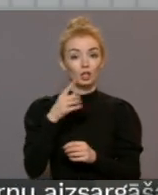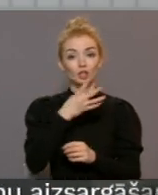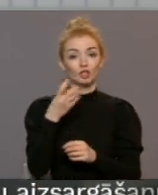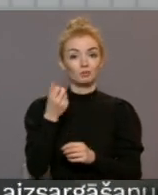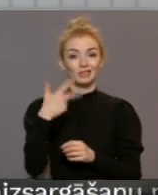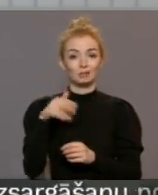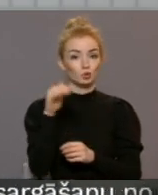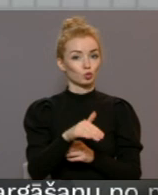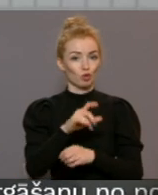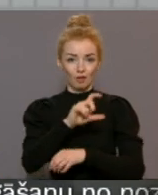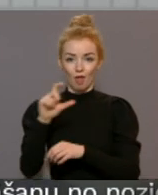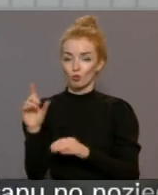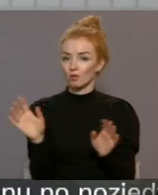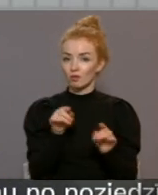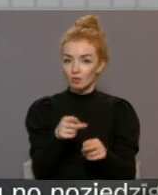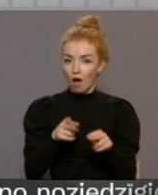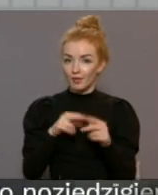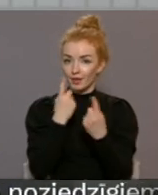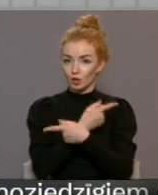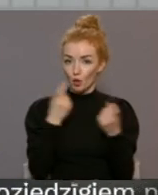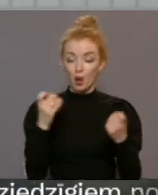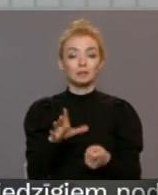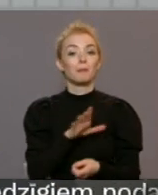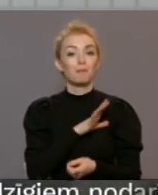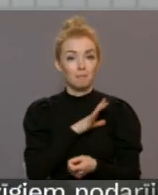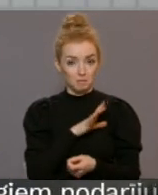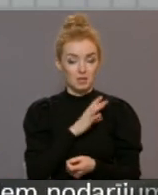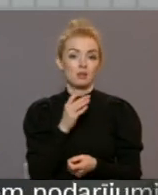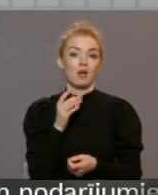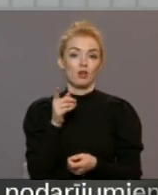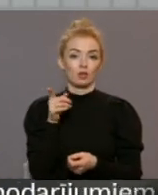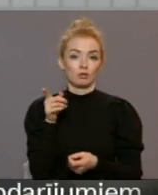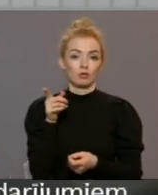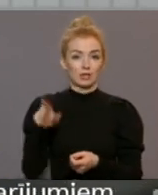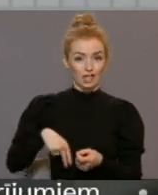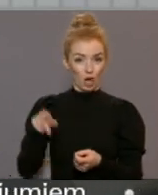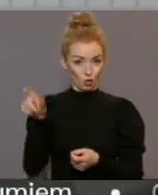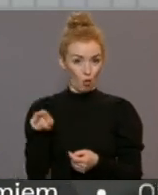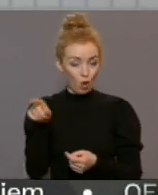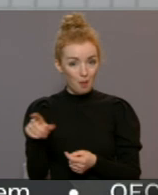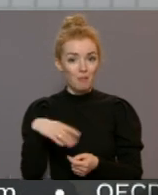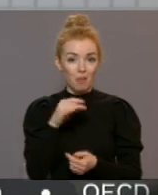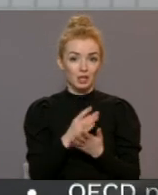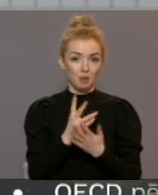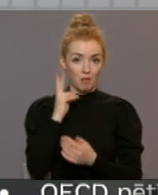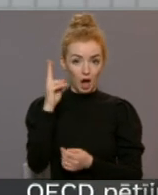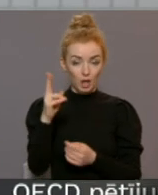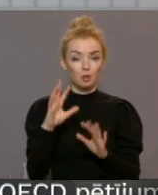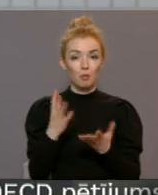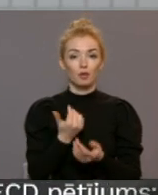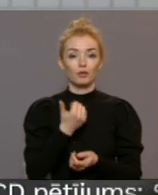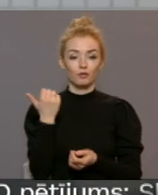430 tūkstoši devu. Šāda informācija bija Henkuzena kunga rīcībā, par to mēs esam pārliecinājušies. Bet